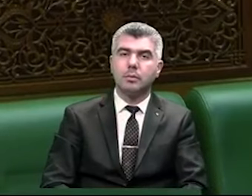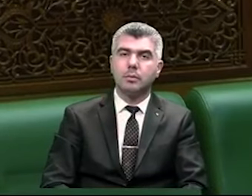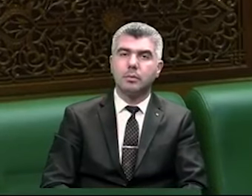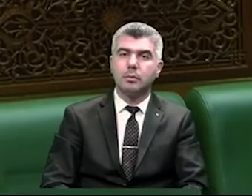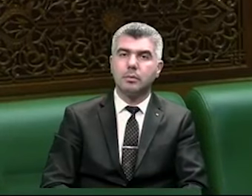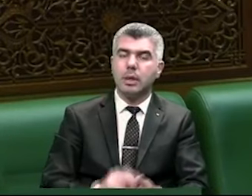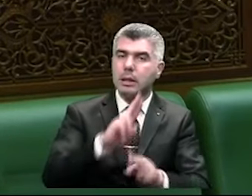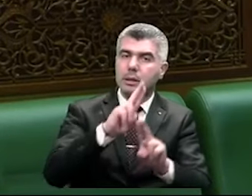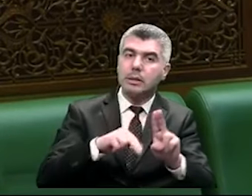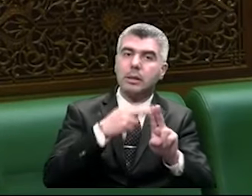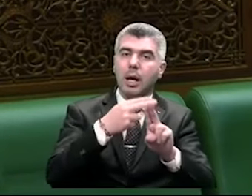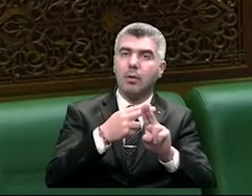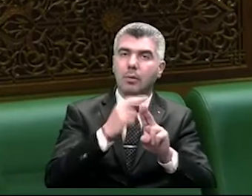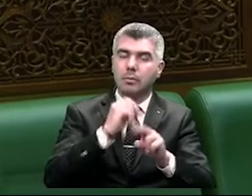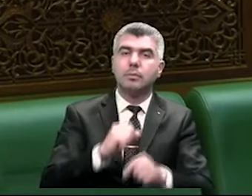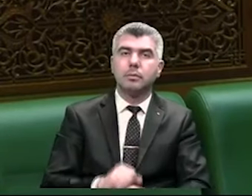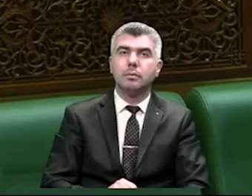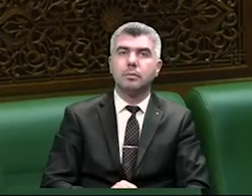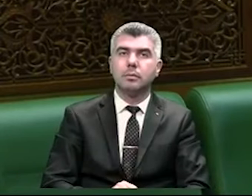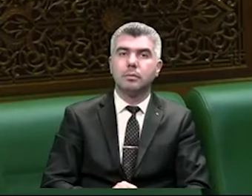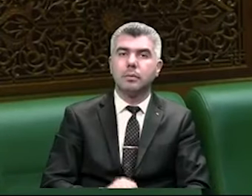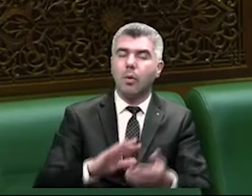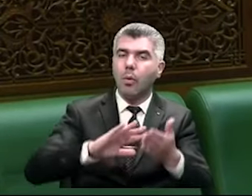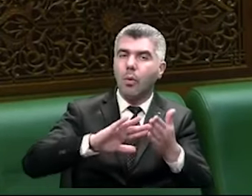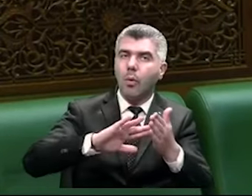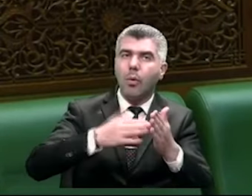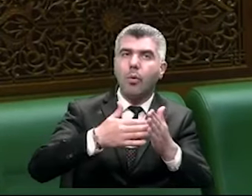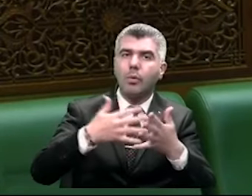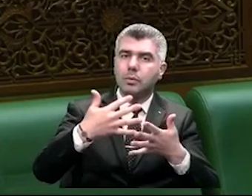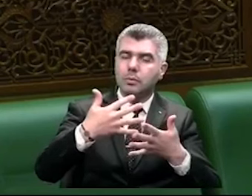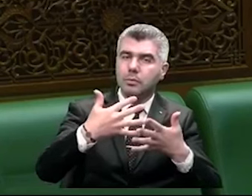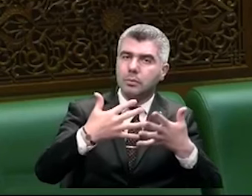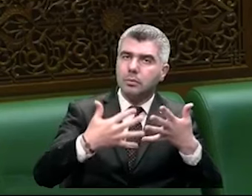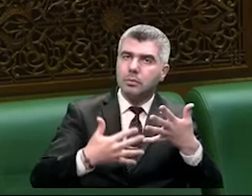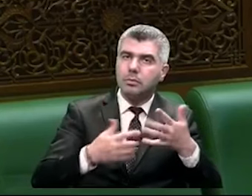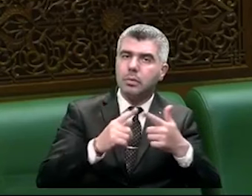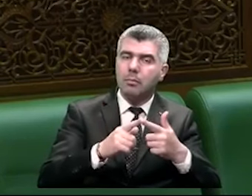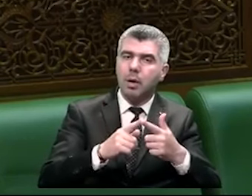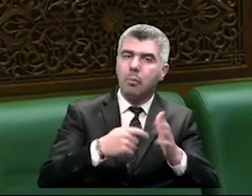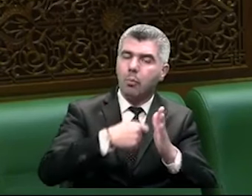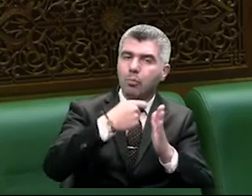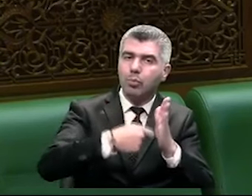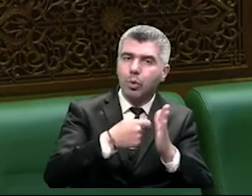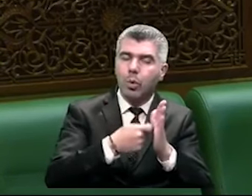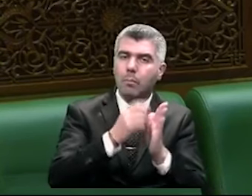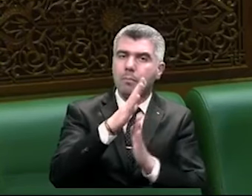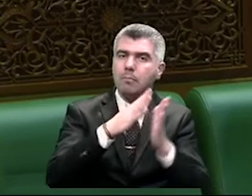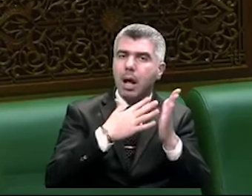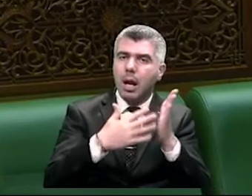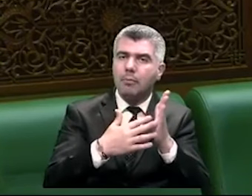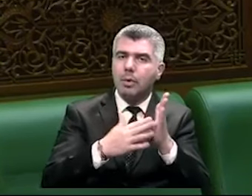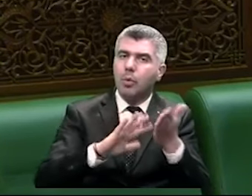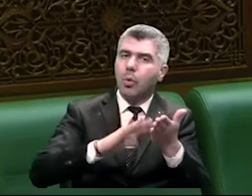هذا الجواب الذي جاء شاملا ومعززا بعده مشاريع وبرامج